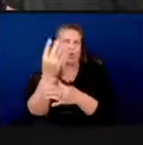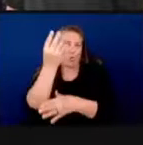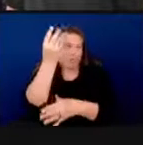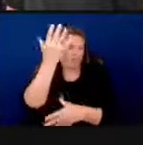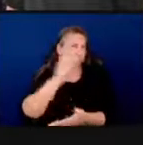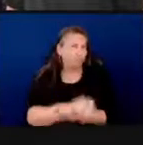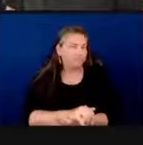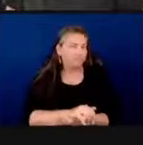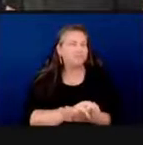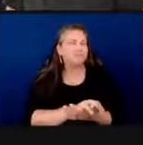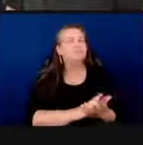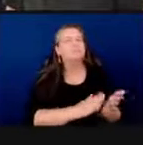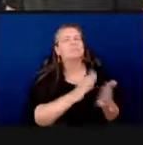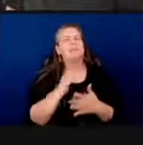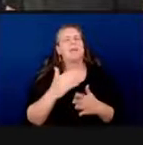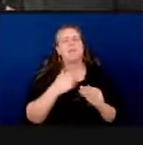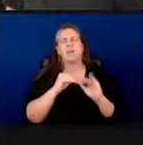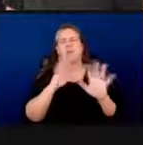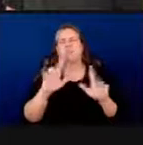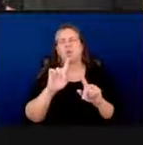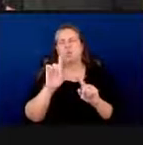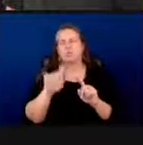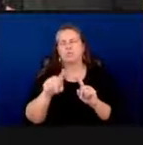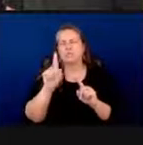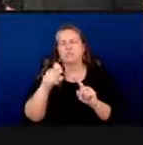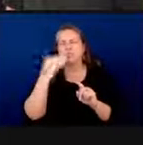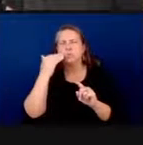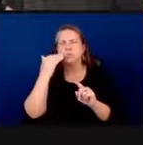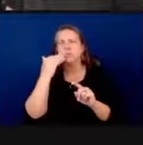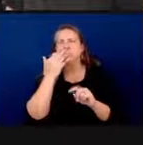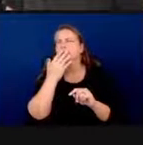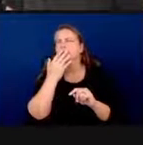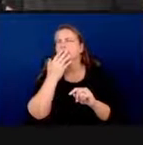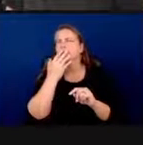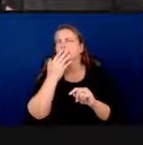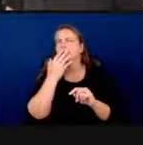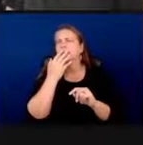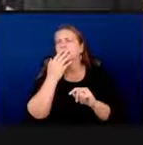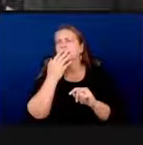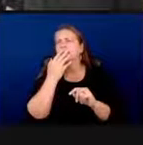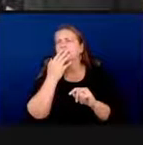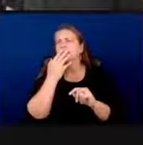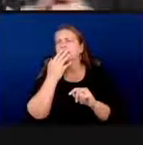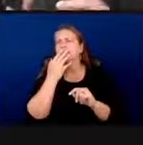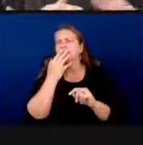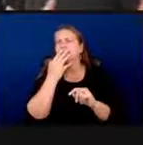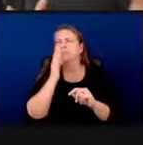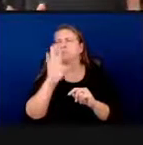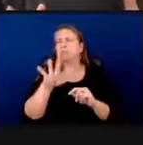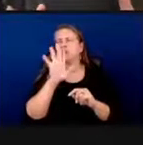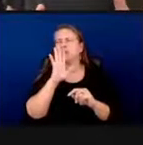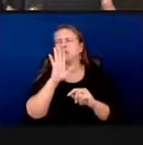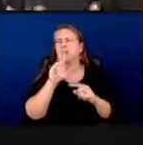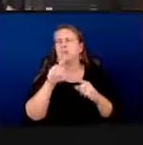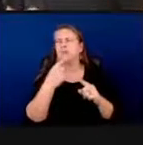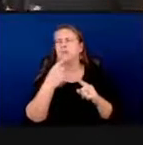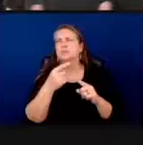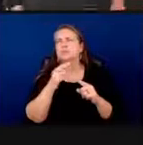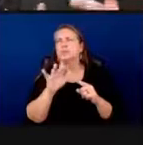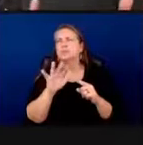أريد أن أوضح بعض الأسئلة لي شخصيا فيما يتعلق بالدمج.